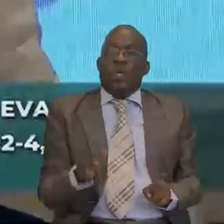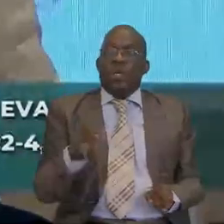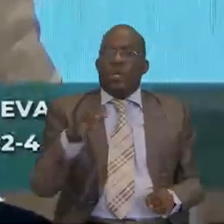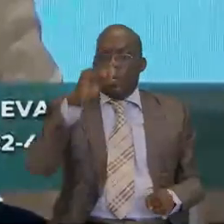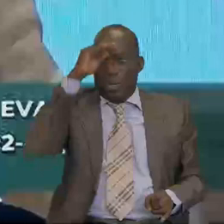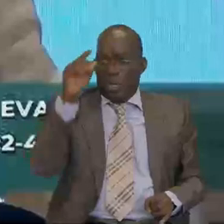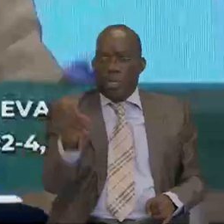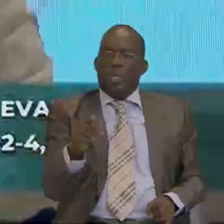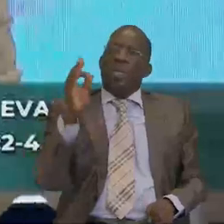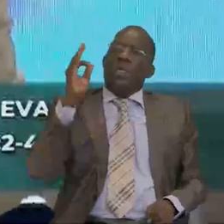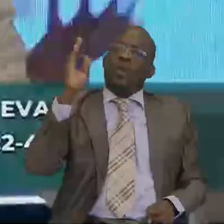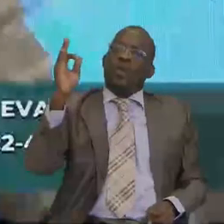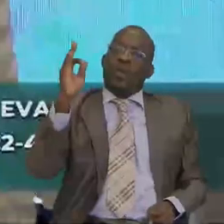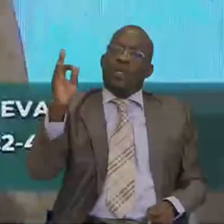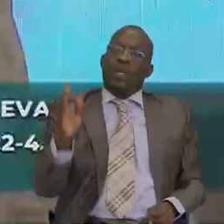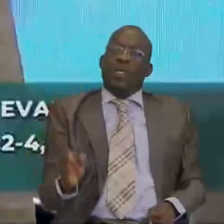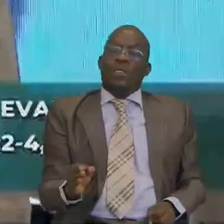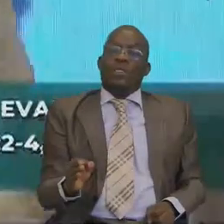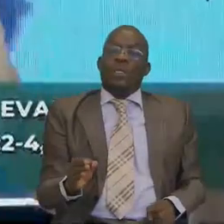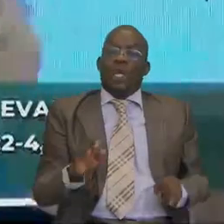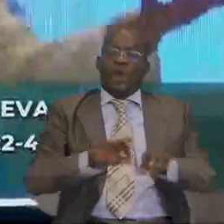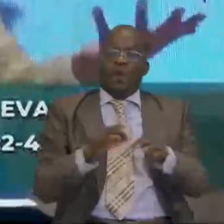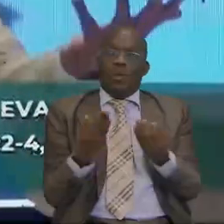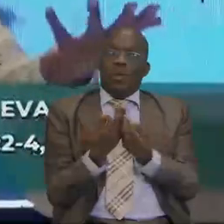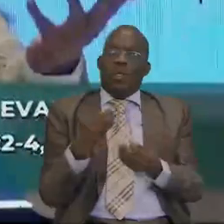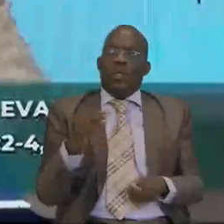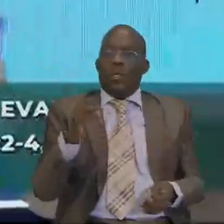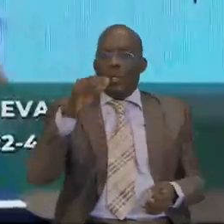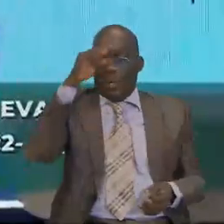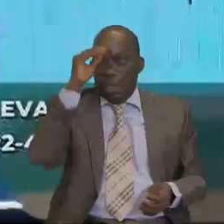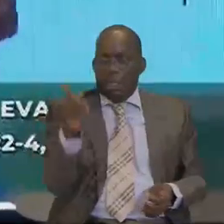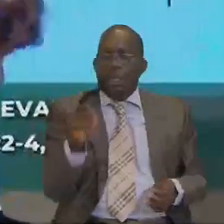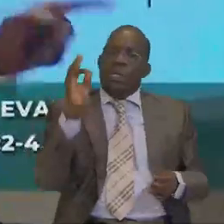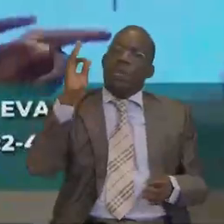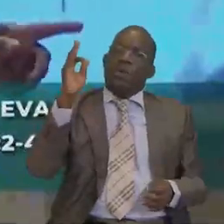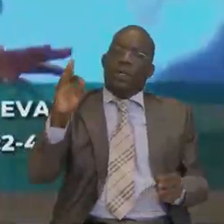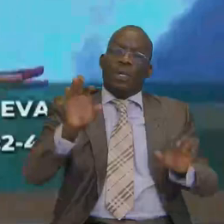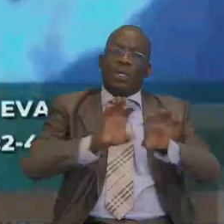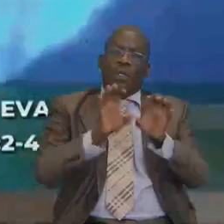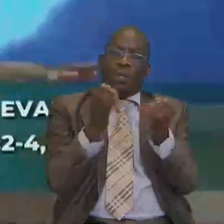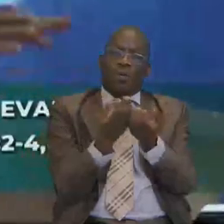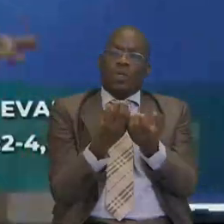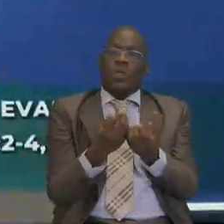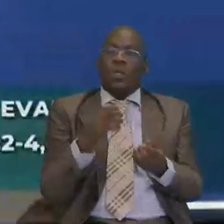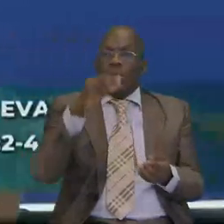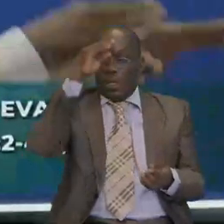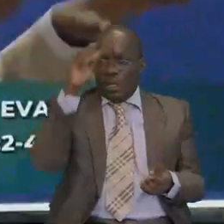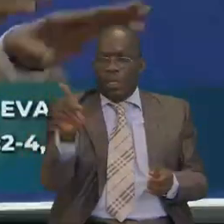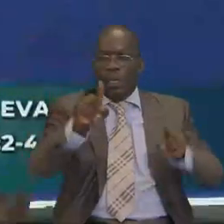évangélise les familles. Il évangélise les communautés. Il va